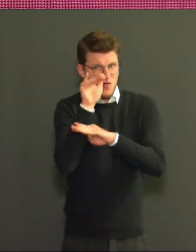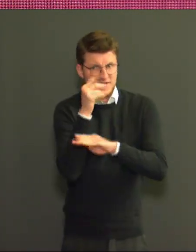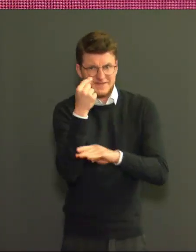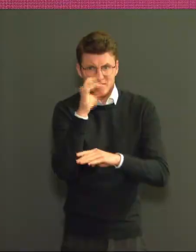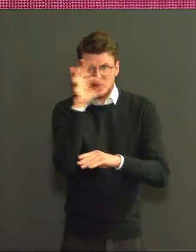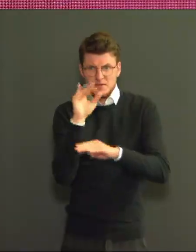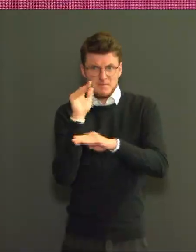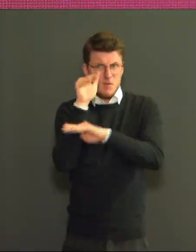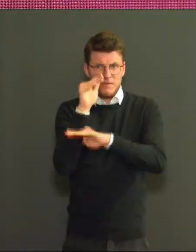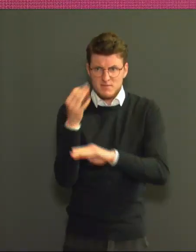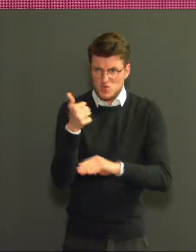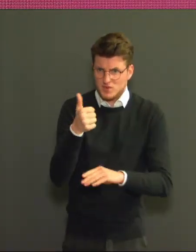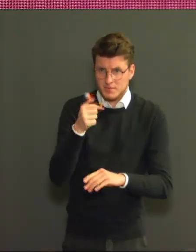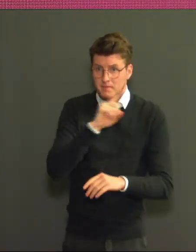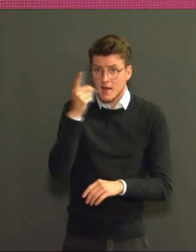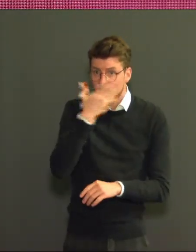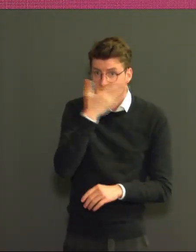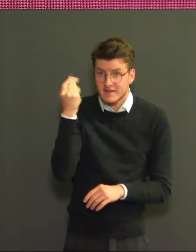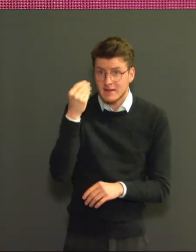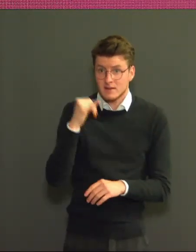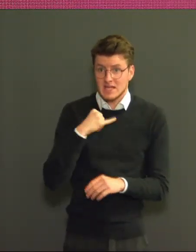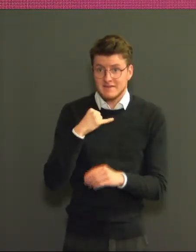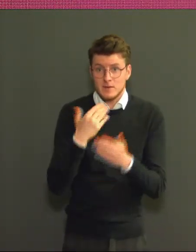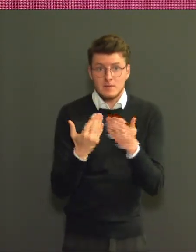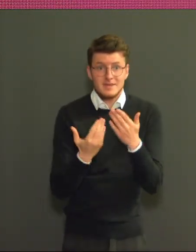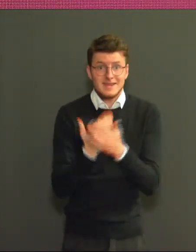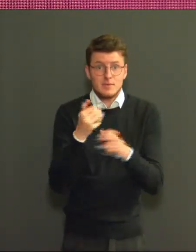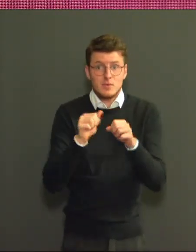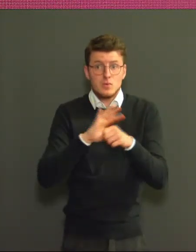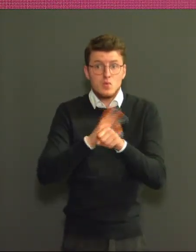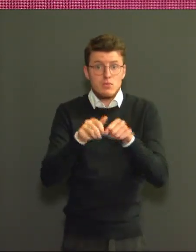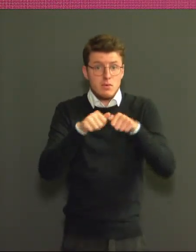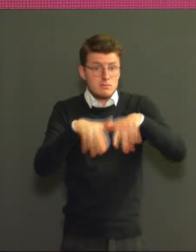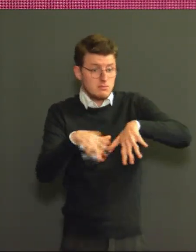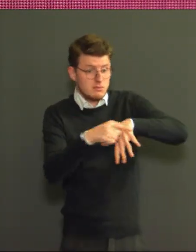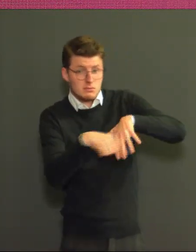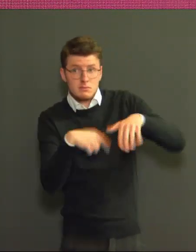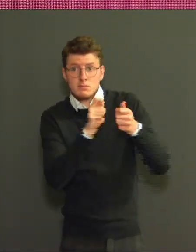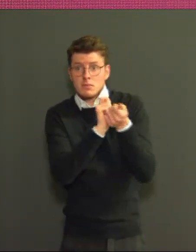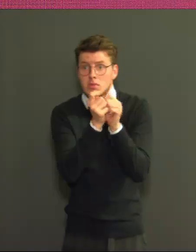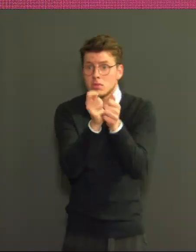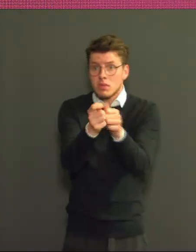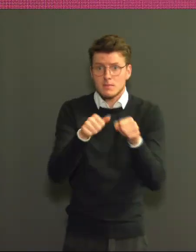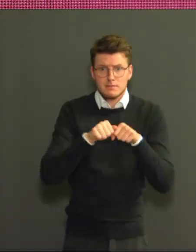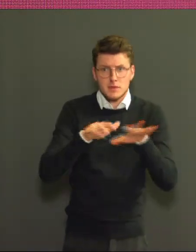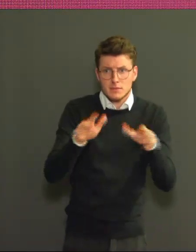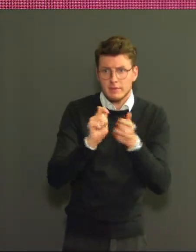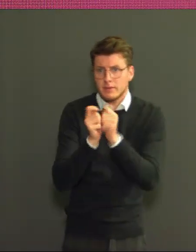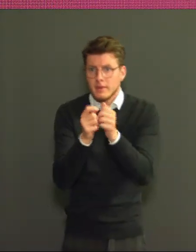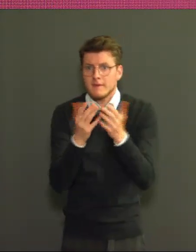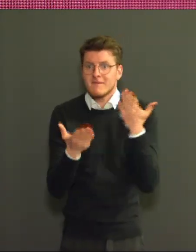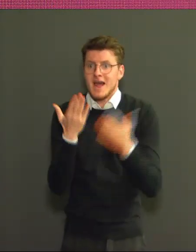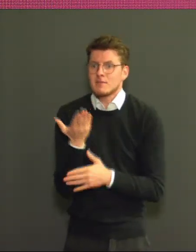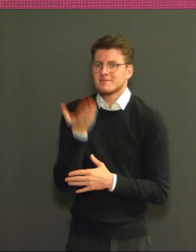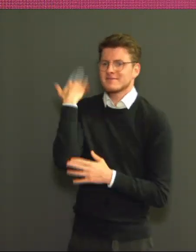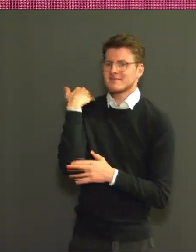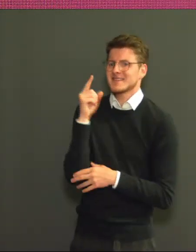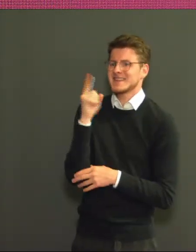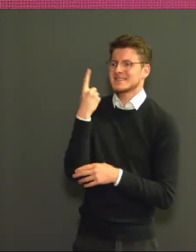nieuwe varianten van het virus zijn opgedoken, die een stuk besmettelijker zijn dan het initiële coronavirus. En